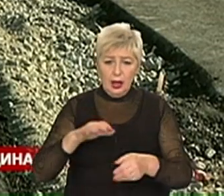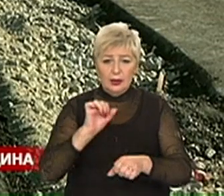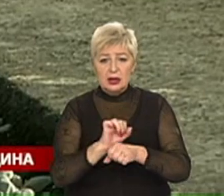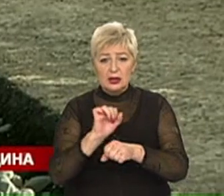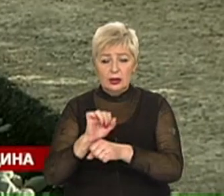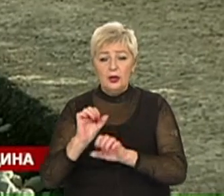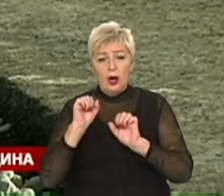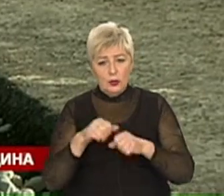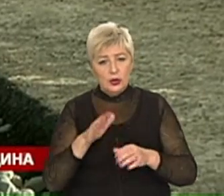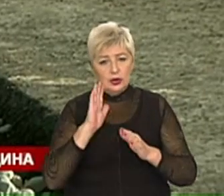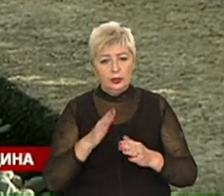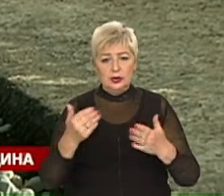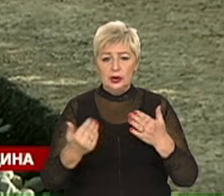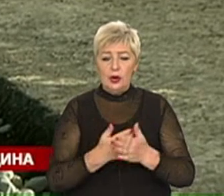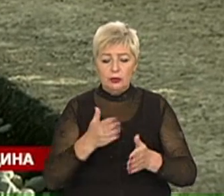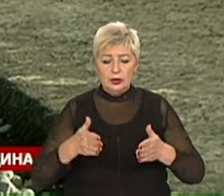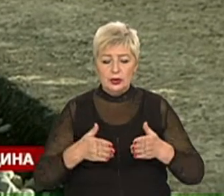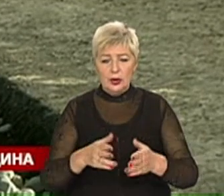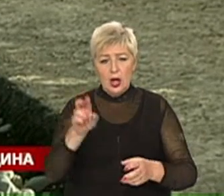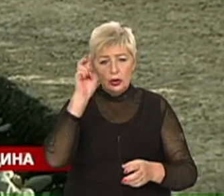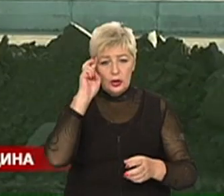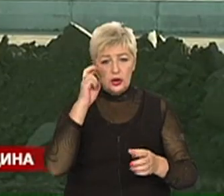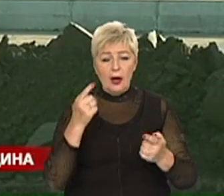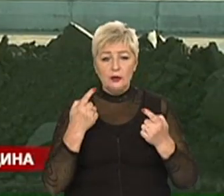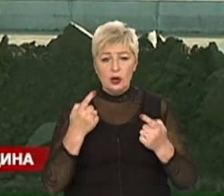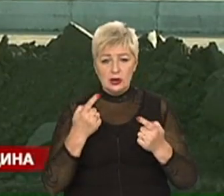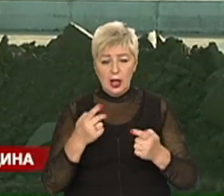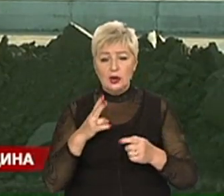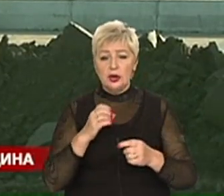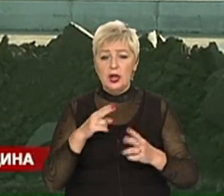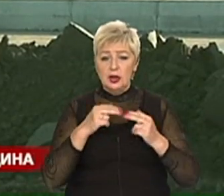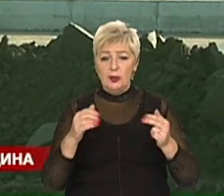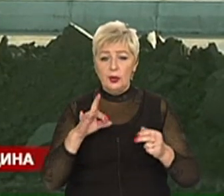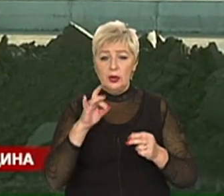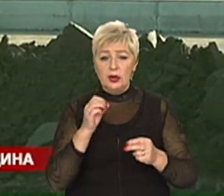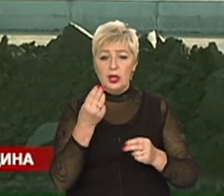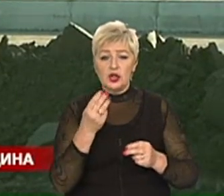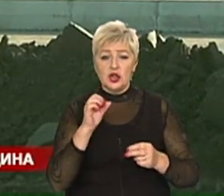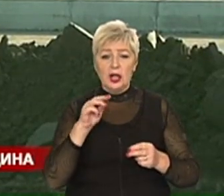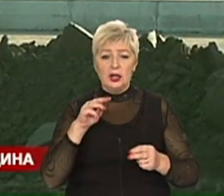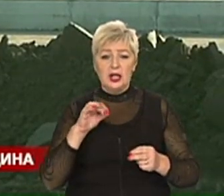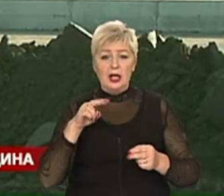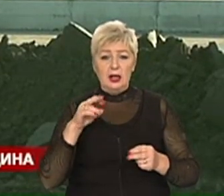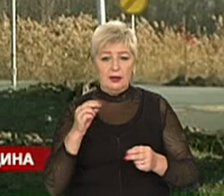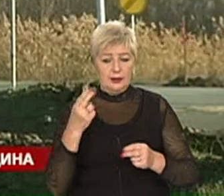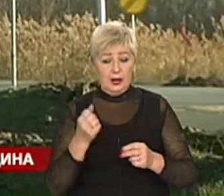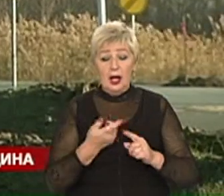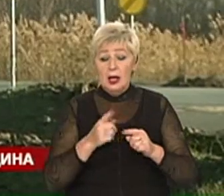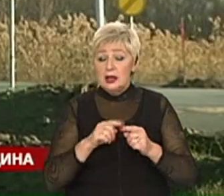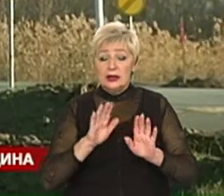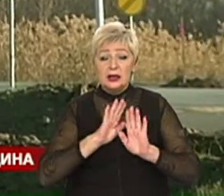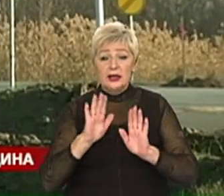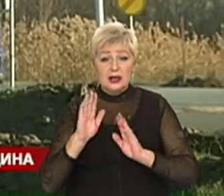буде новою трасою державного значення Дніпро-Решетилівка. Водії кажуть, для них це не тільки